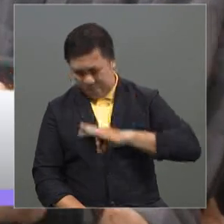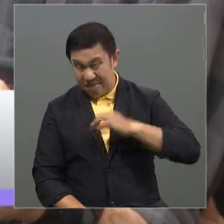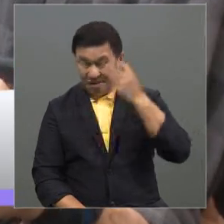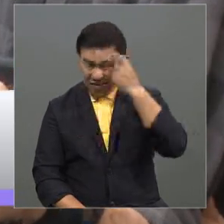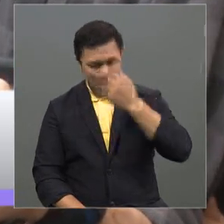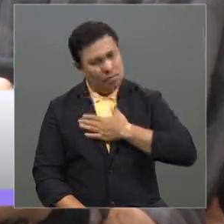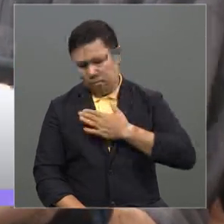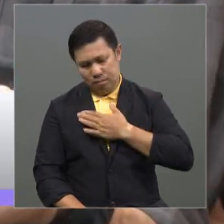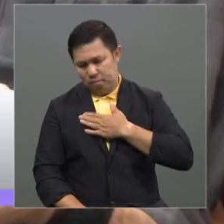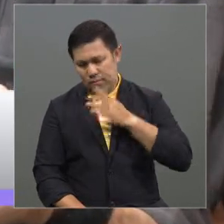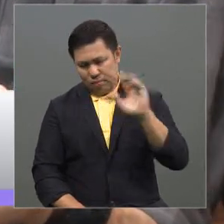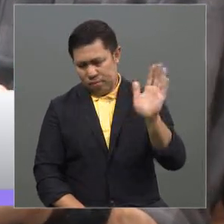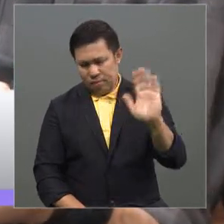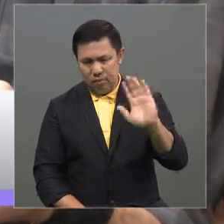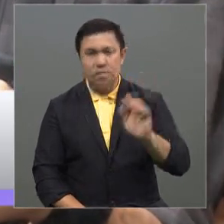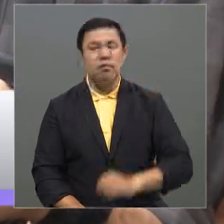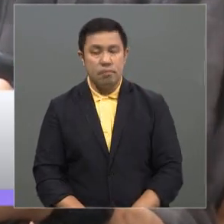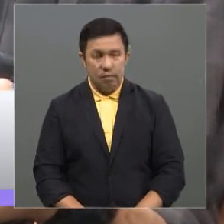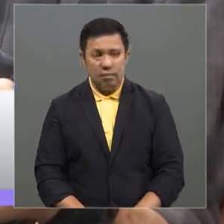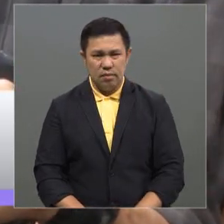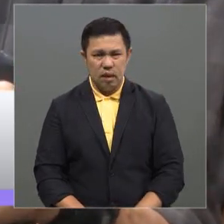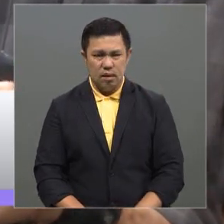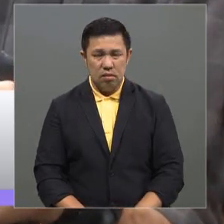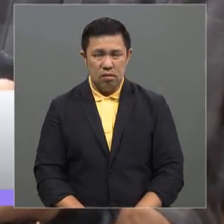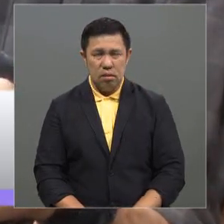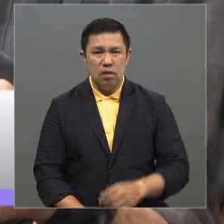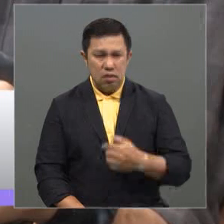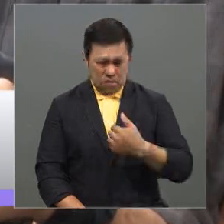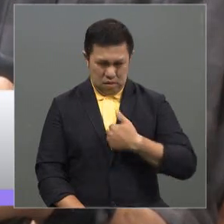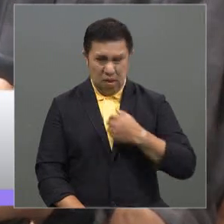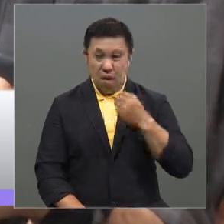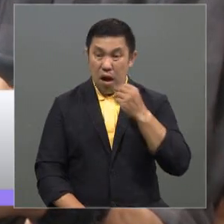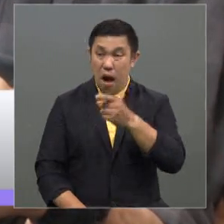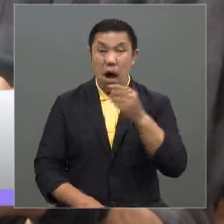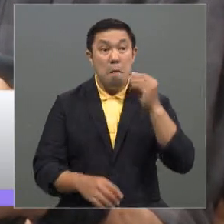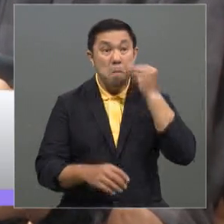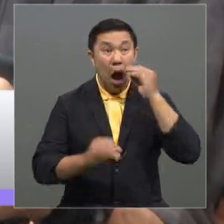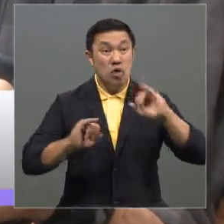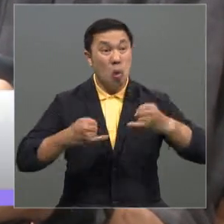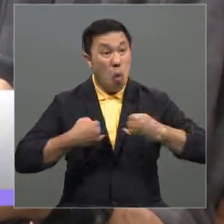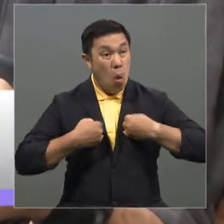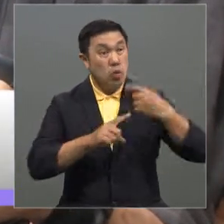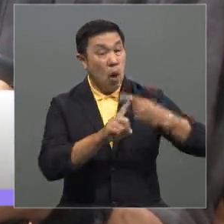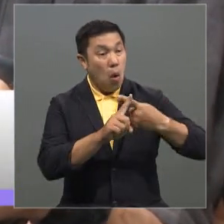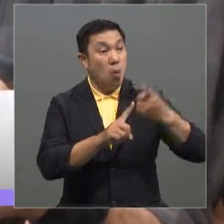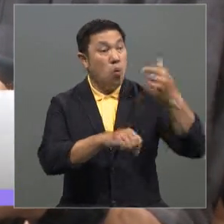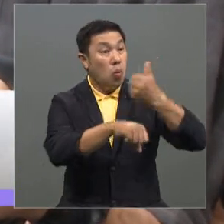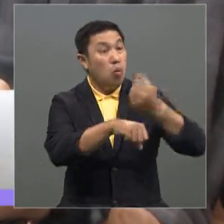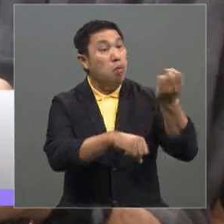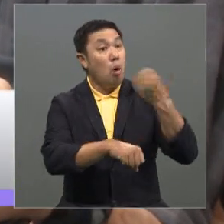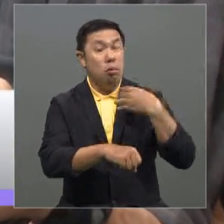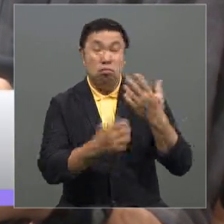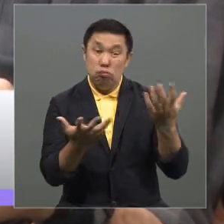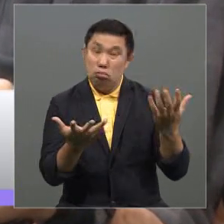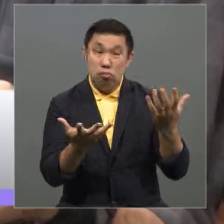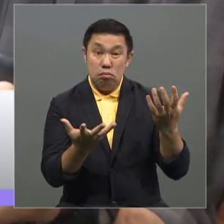ช่นะในความรู้สึกพี่ก็ไม่รู้สิพี่เช่ากับในห้างเขาก็ดีนี่เขาก็ไม่ได้แบบมีแบ